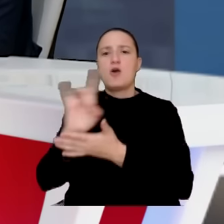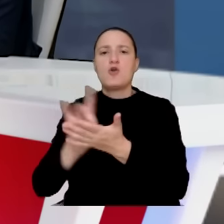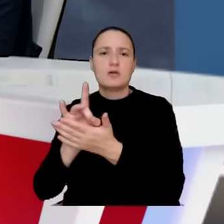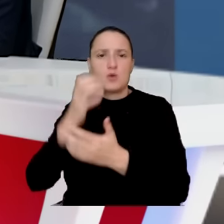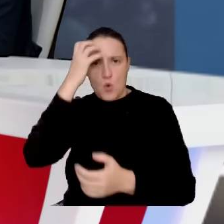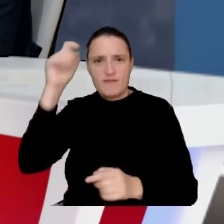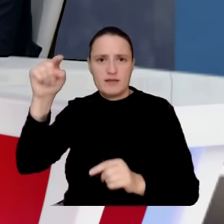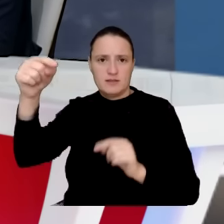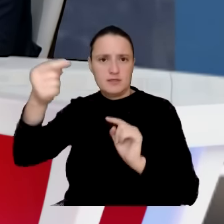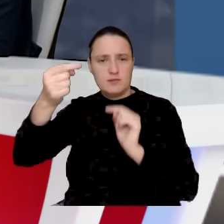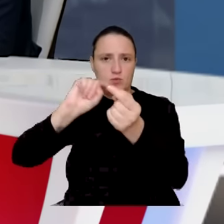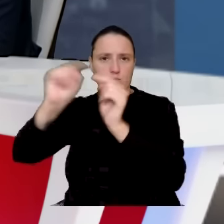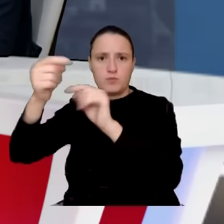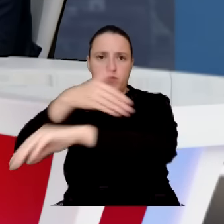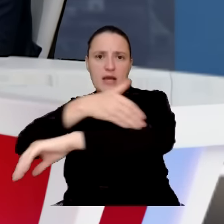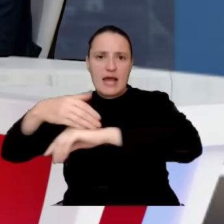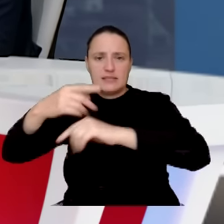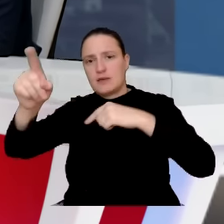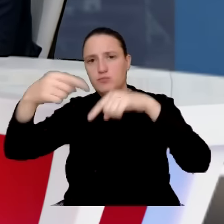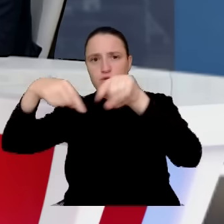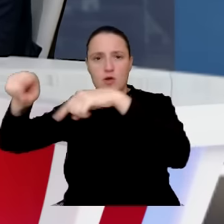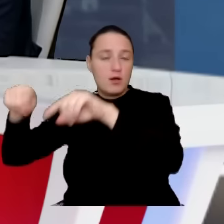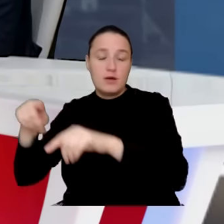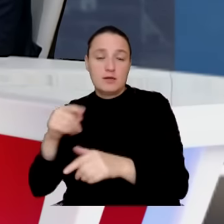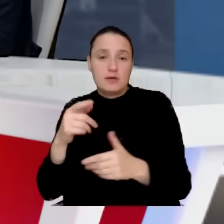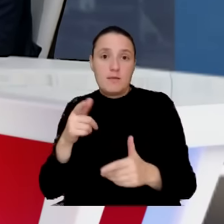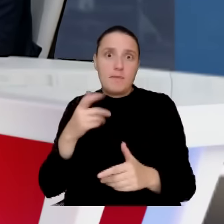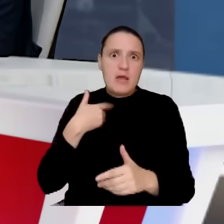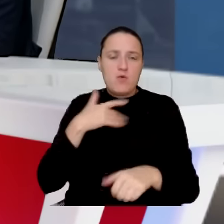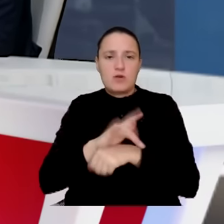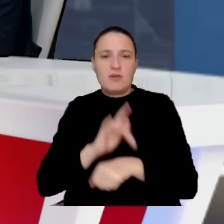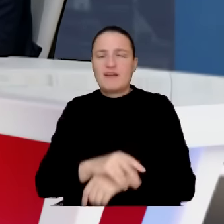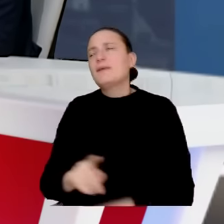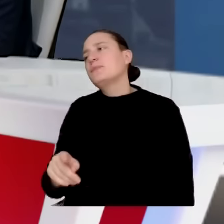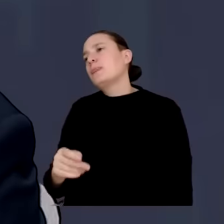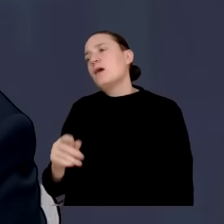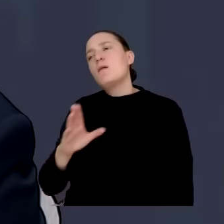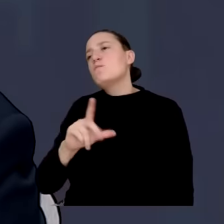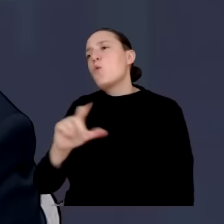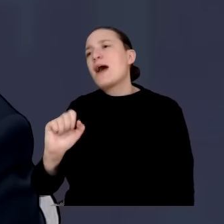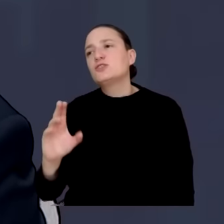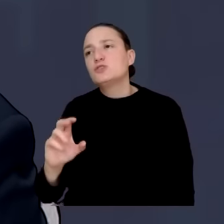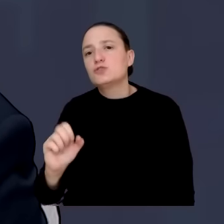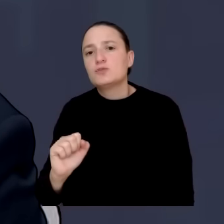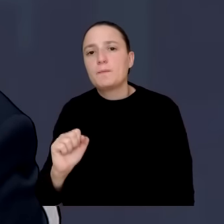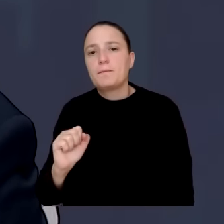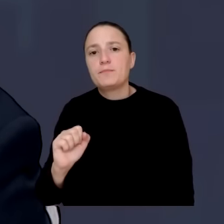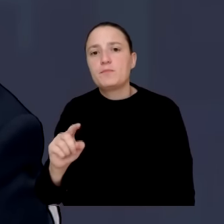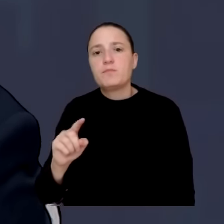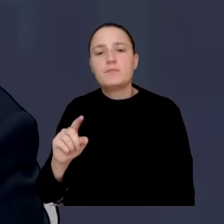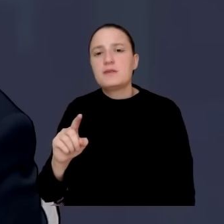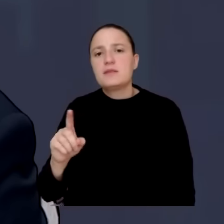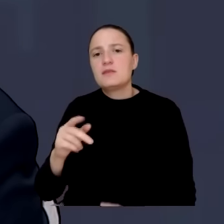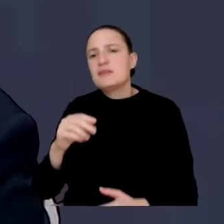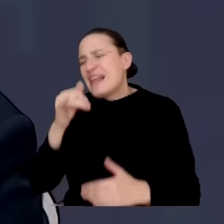mówiący i wypowiadający się w ogóle o jakichkolwiek wizach powinien się schować daleko gdzieś w kącie pokoju i nie pokazywać opinii publicznej bo nie chcę